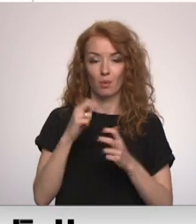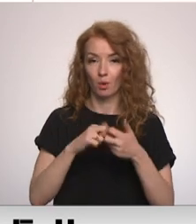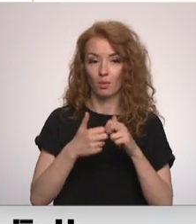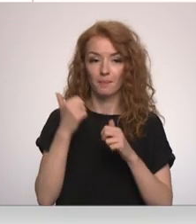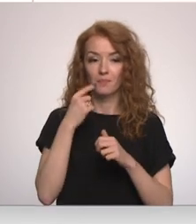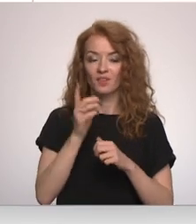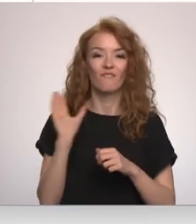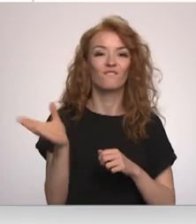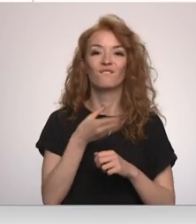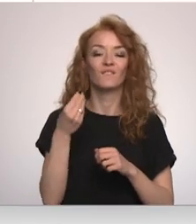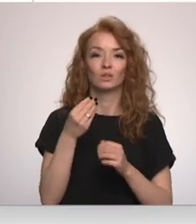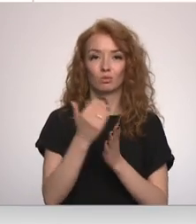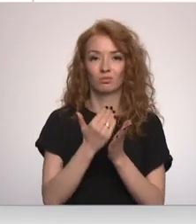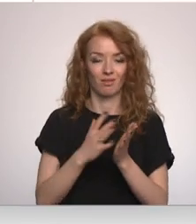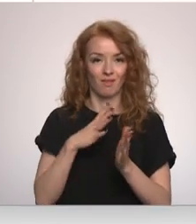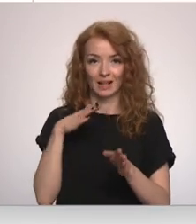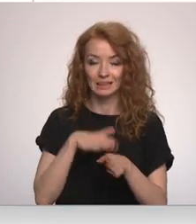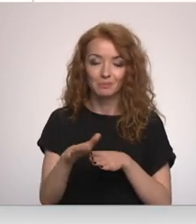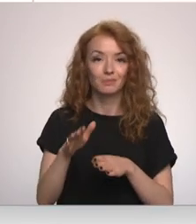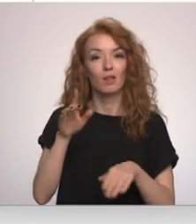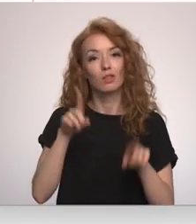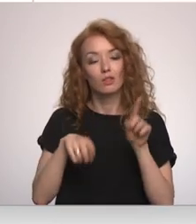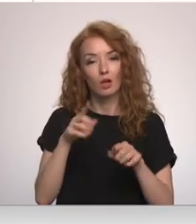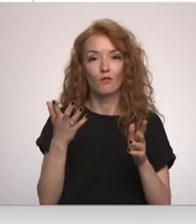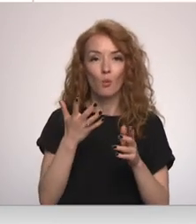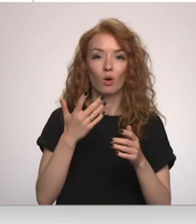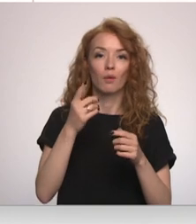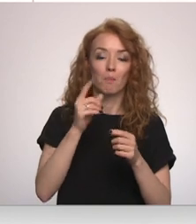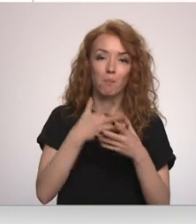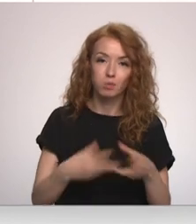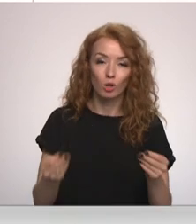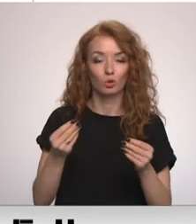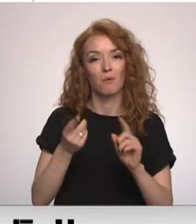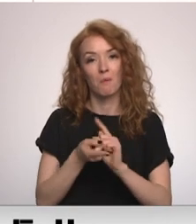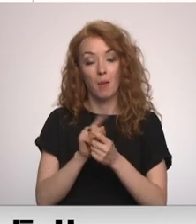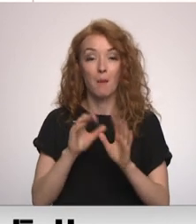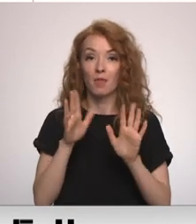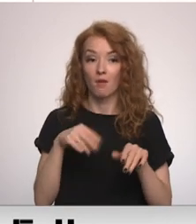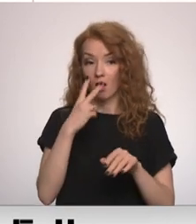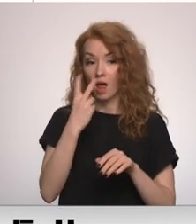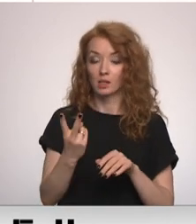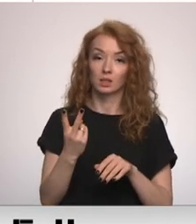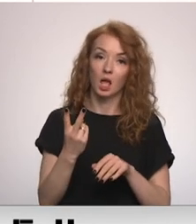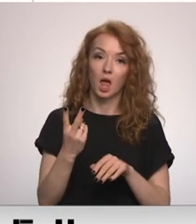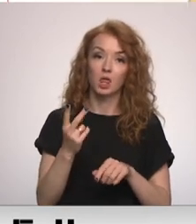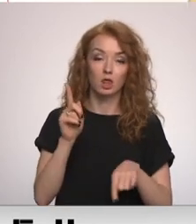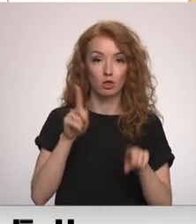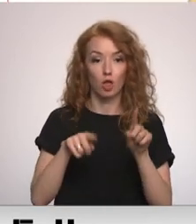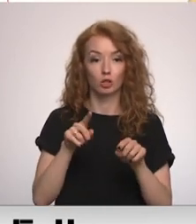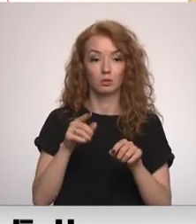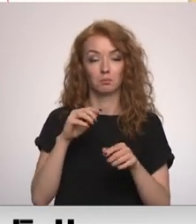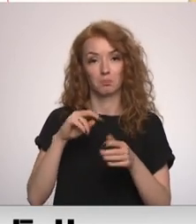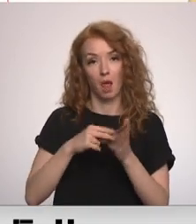visas var īstenot ātri, viegli, un varbūt, ka kāda kaut kur pēc tam papīros pazūd vai mainās, bet jā var redzēt, kad attīstās. Mums